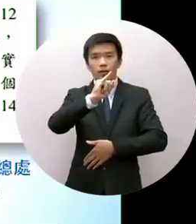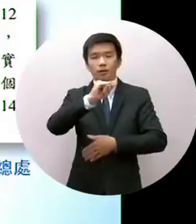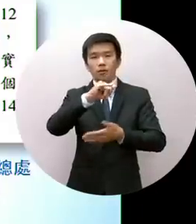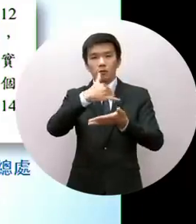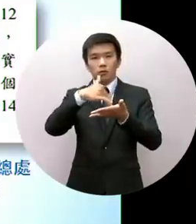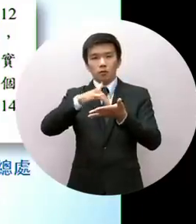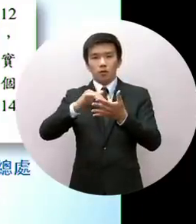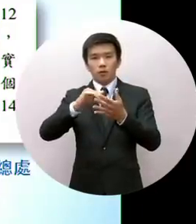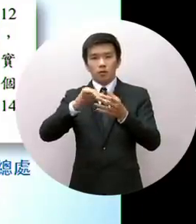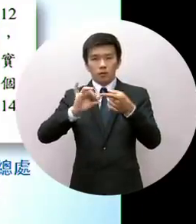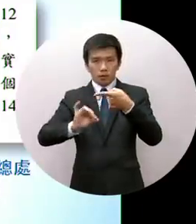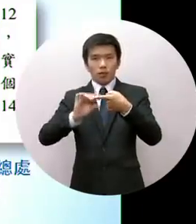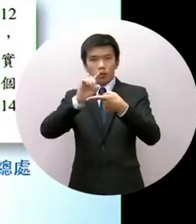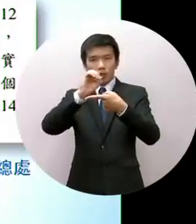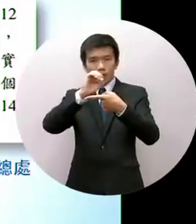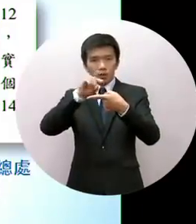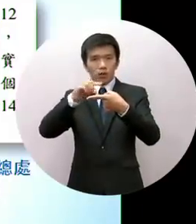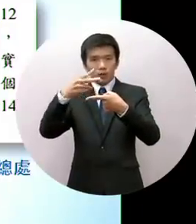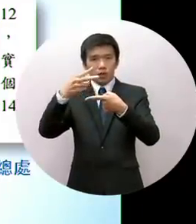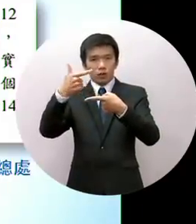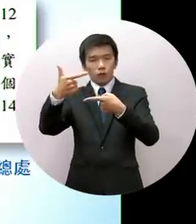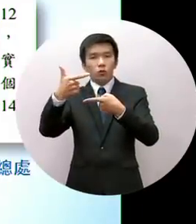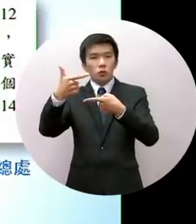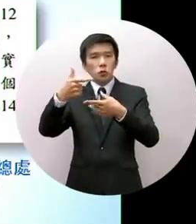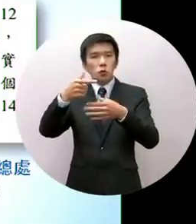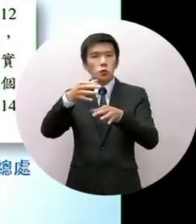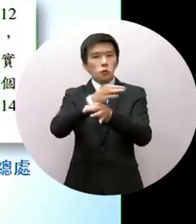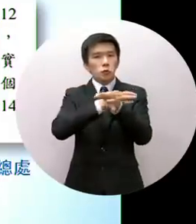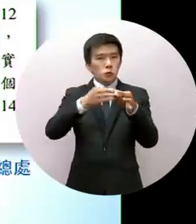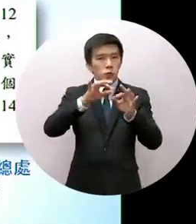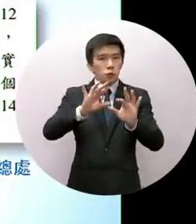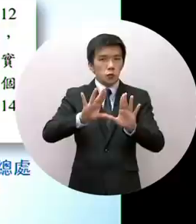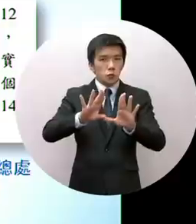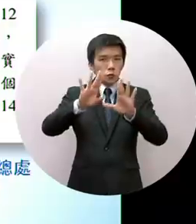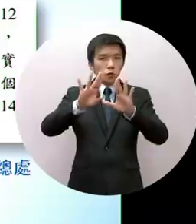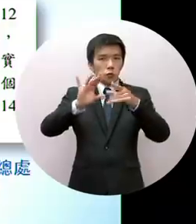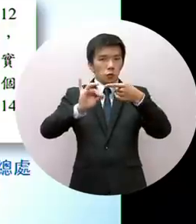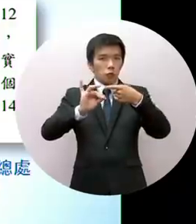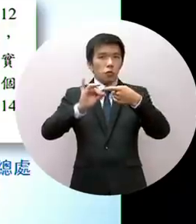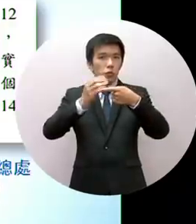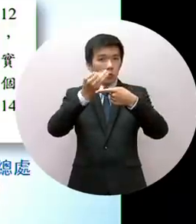0.26%，经济成长要降低。0.14，